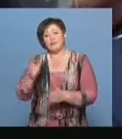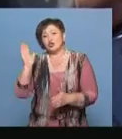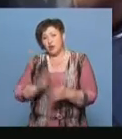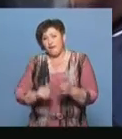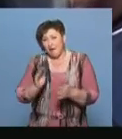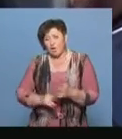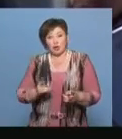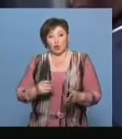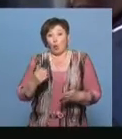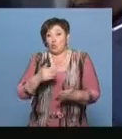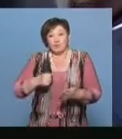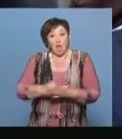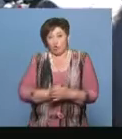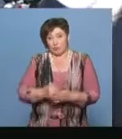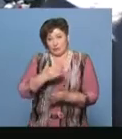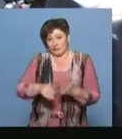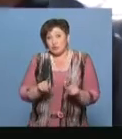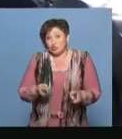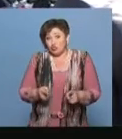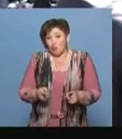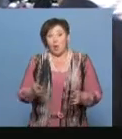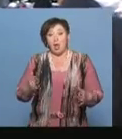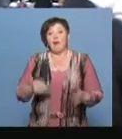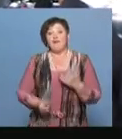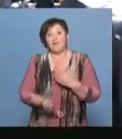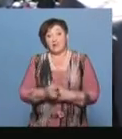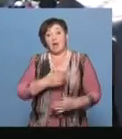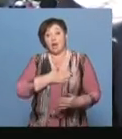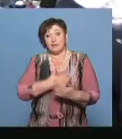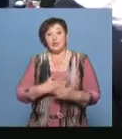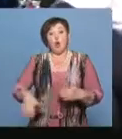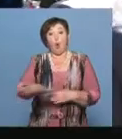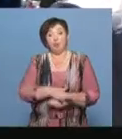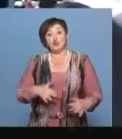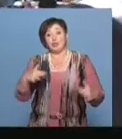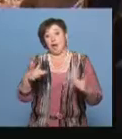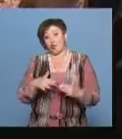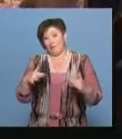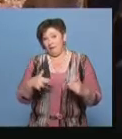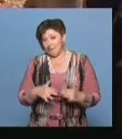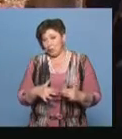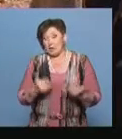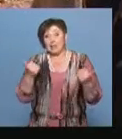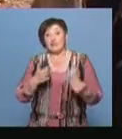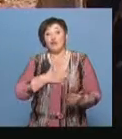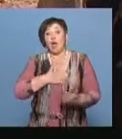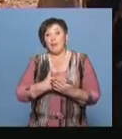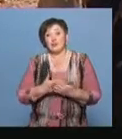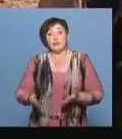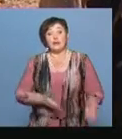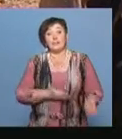почему не добились ликвидации незаконной свалки, взялись выяснить активисты Общероссийского народного фронта. Сегодня общественники